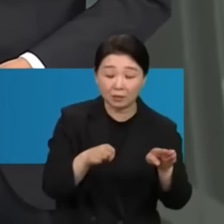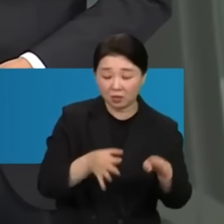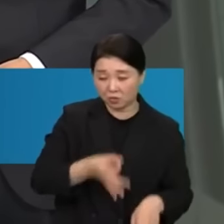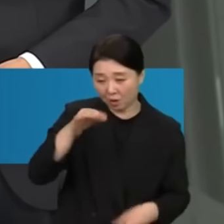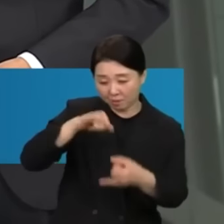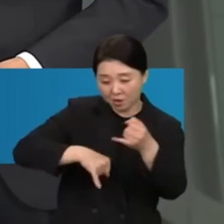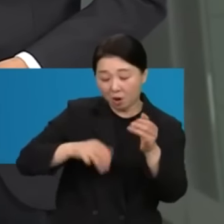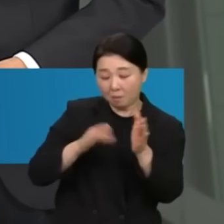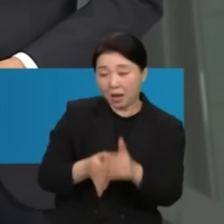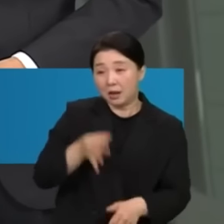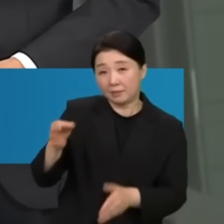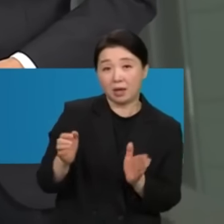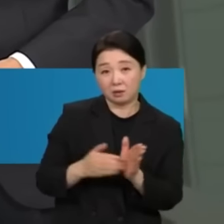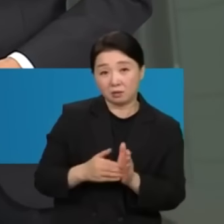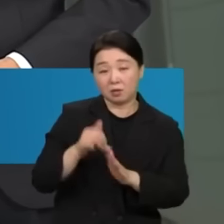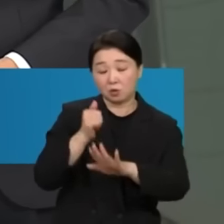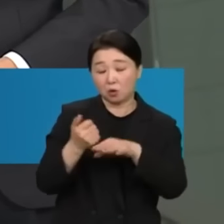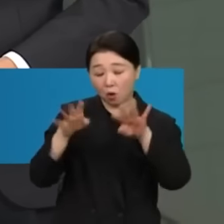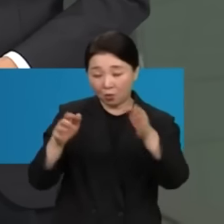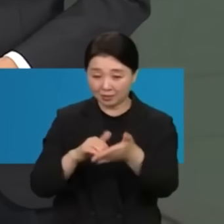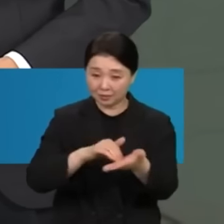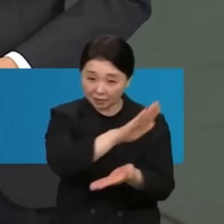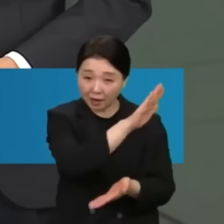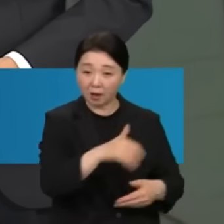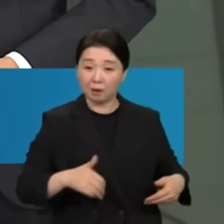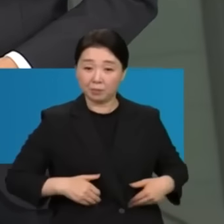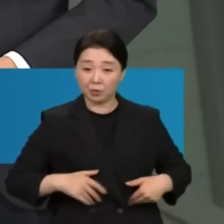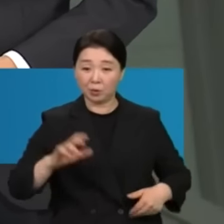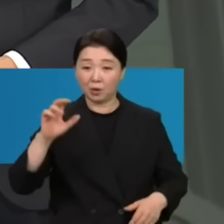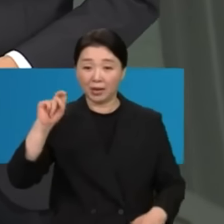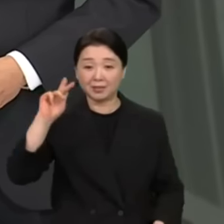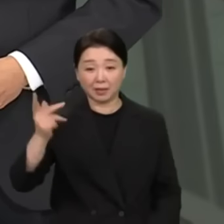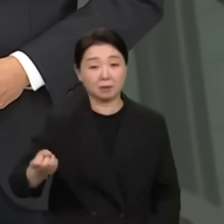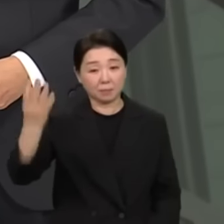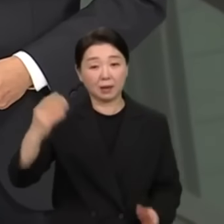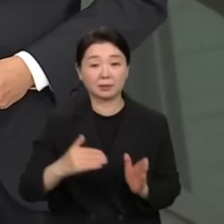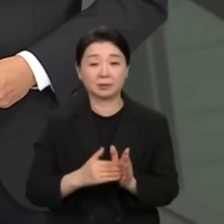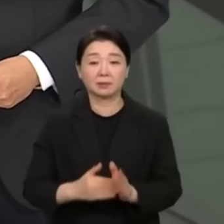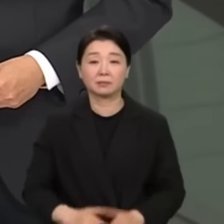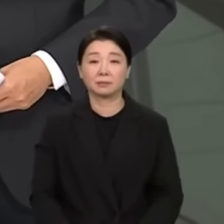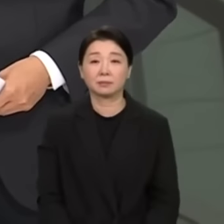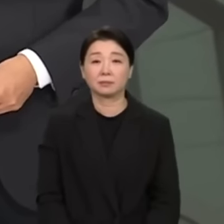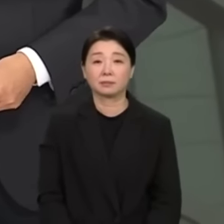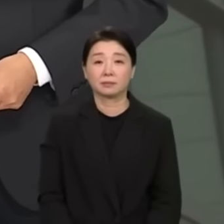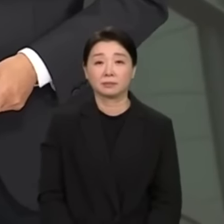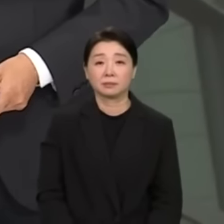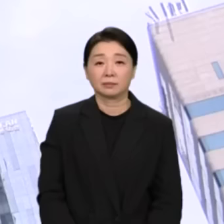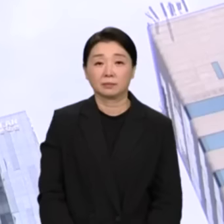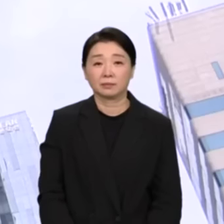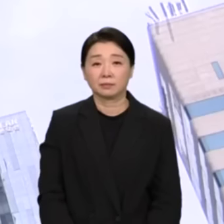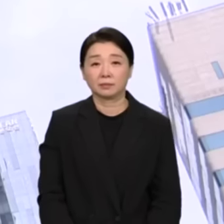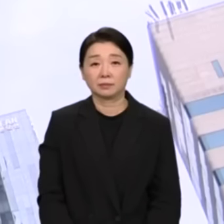내고 건물에서 나가야 한다며 SK 측에 손을 들어줬습니다. 조혜연 기자입니다.